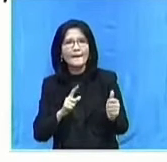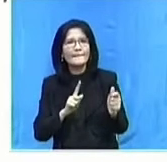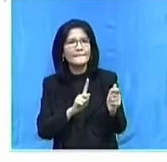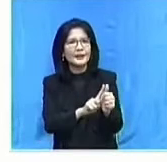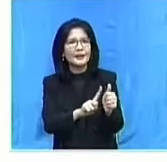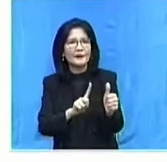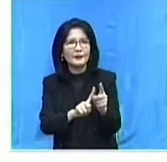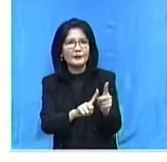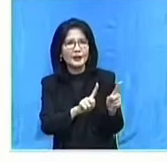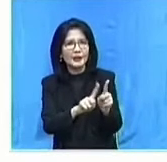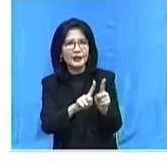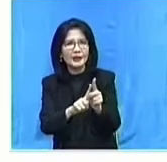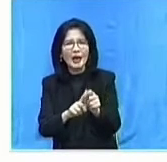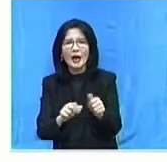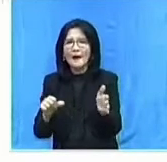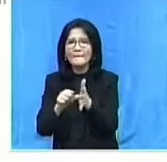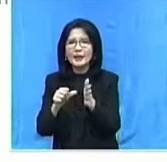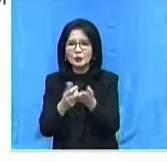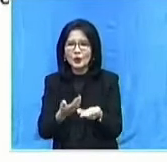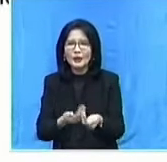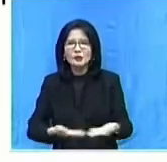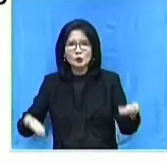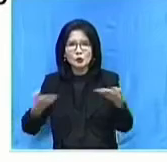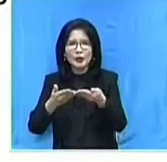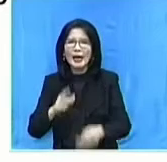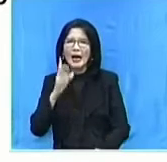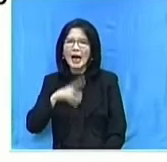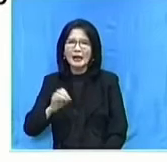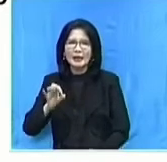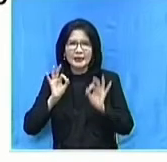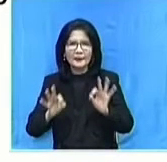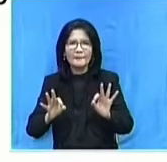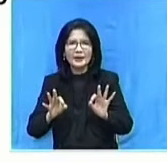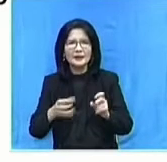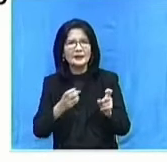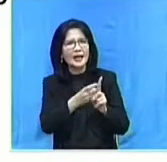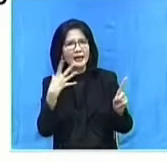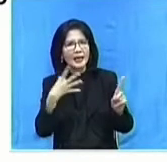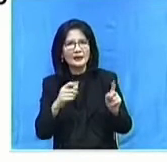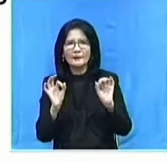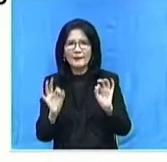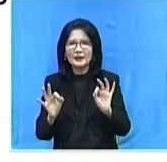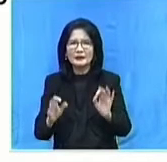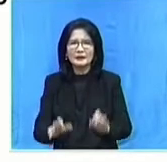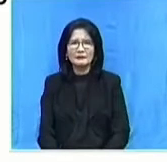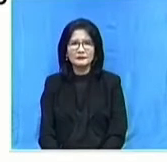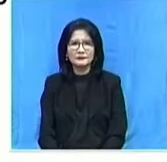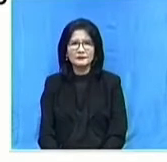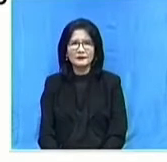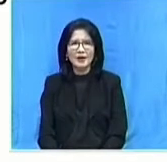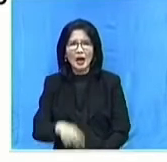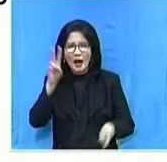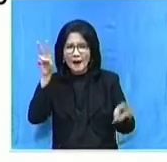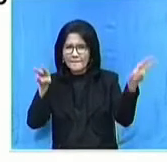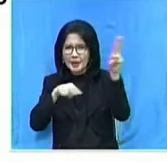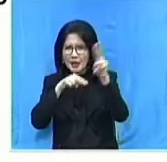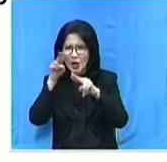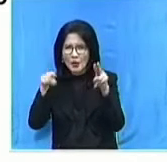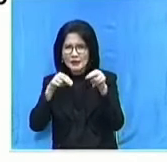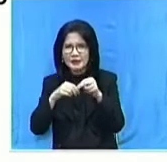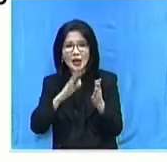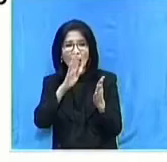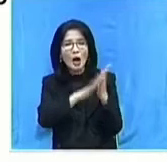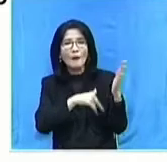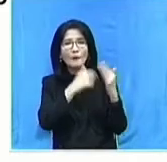distribusi bantuan sosial agar lebih tepat guna dan tepat sasaran 9 pengawasan terhadap